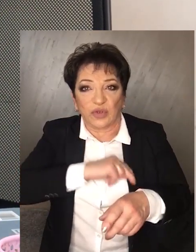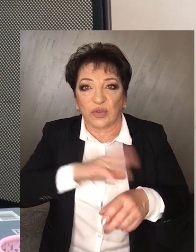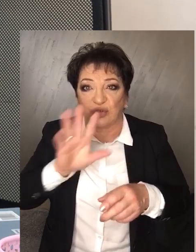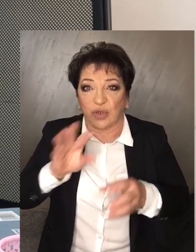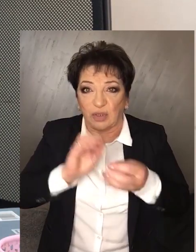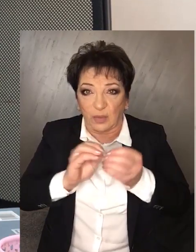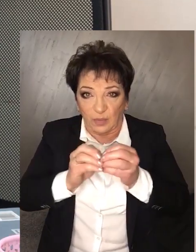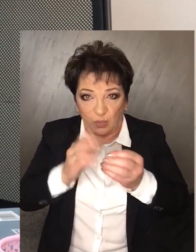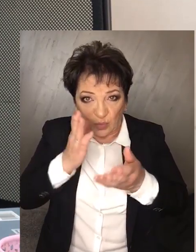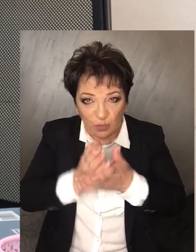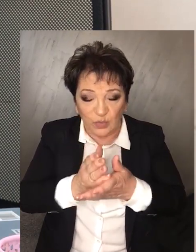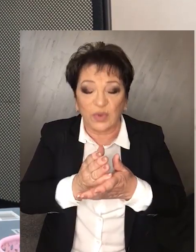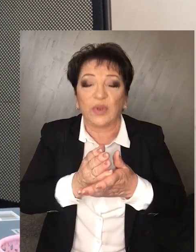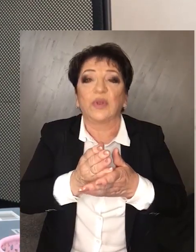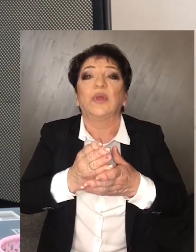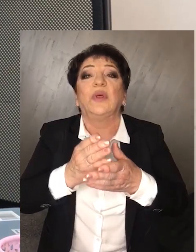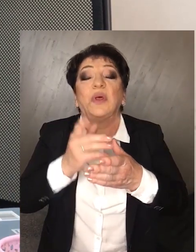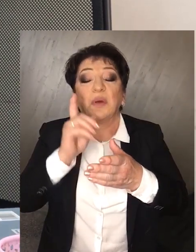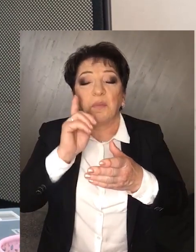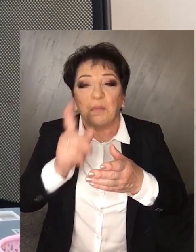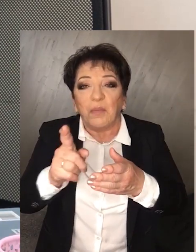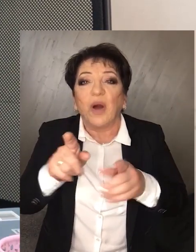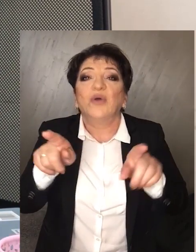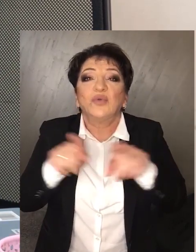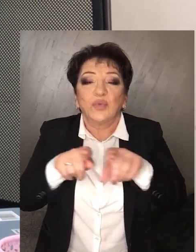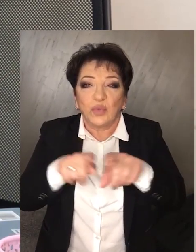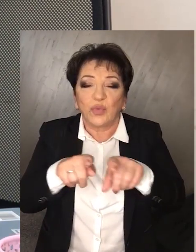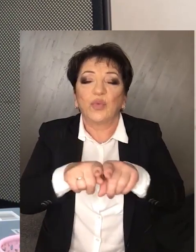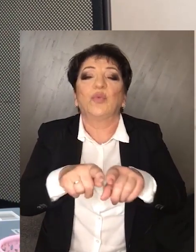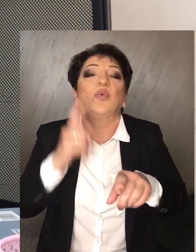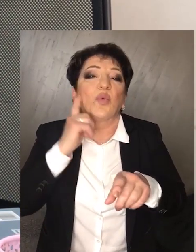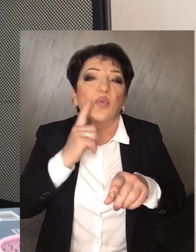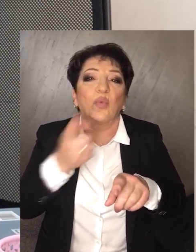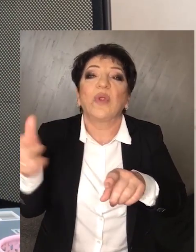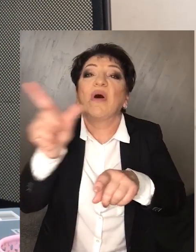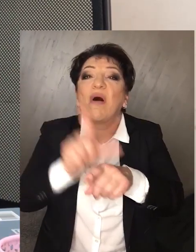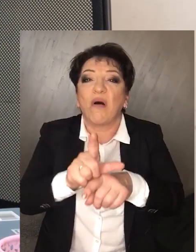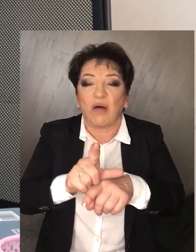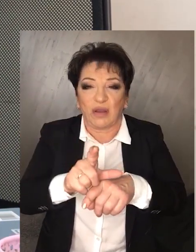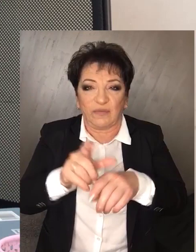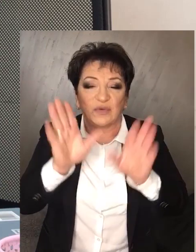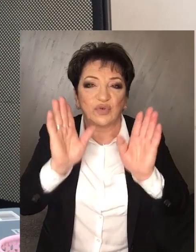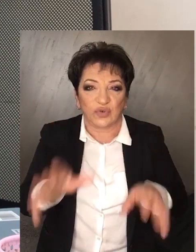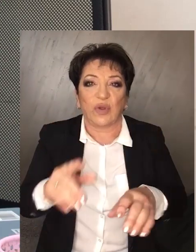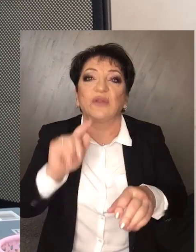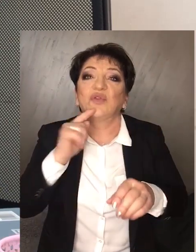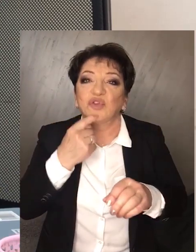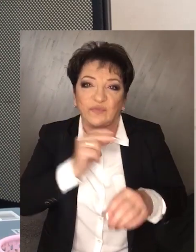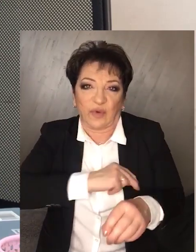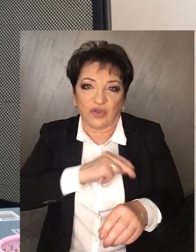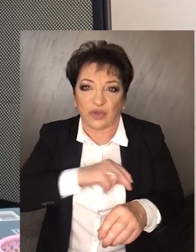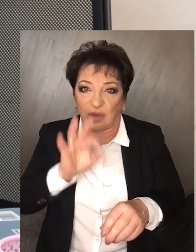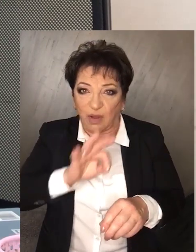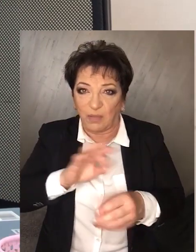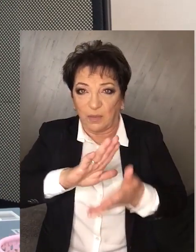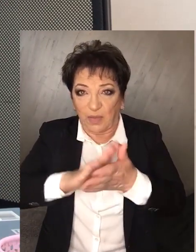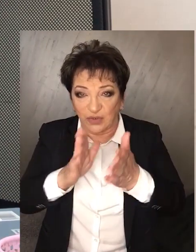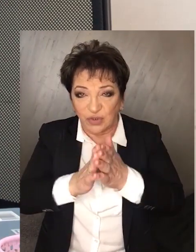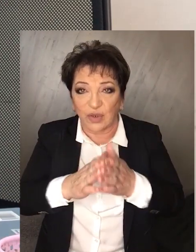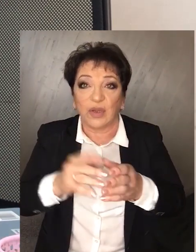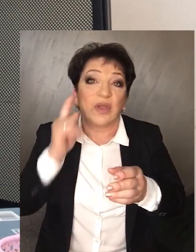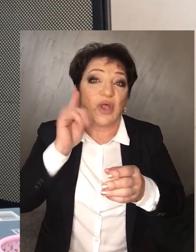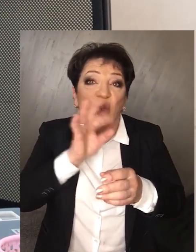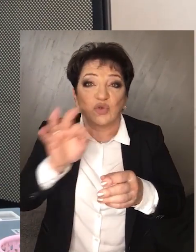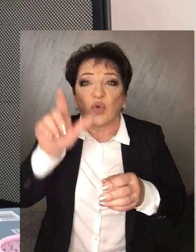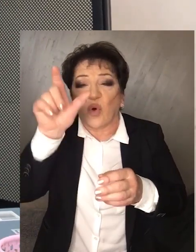Այսօր ցավոք լսողներն էլ այդպես լսողների համար էլ է խնդիր աշխատանքը, բայց